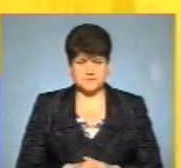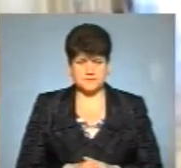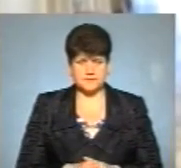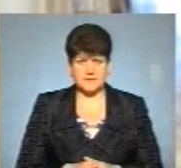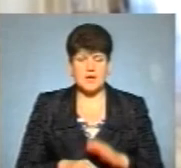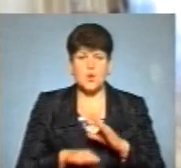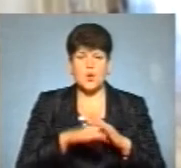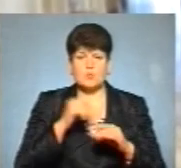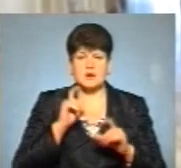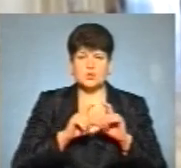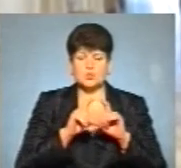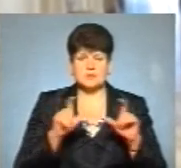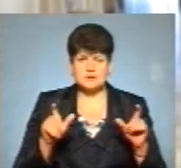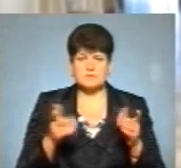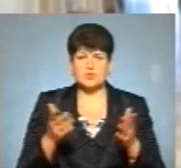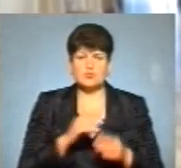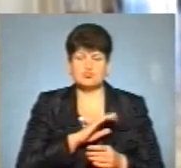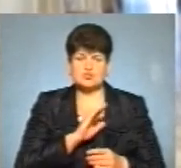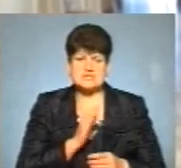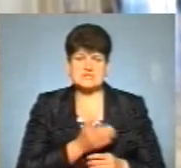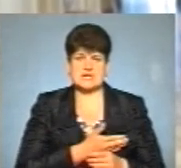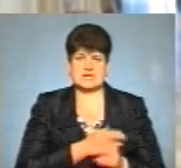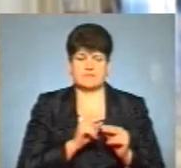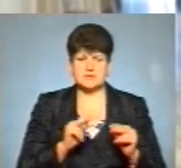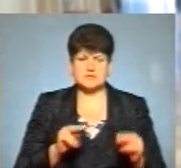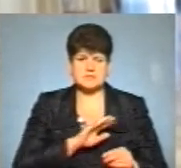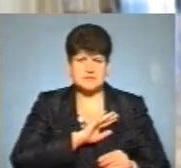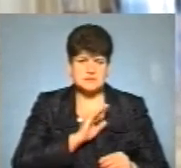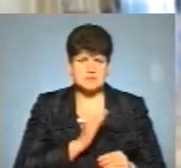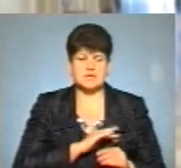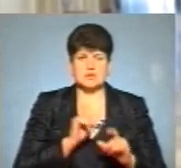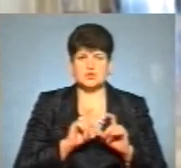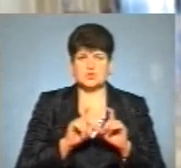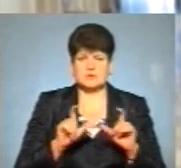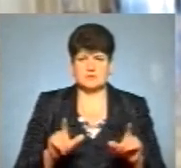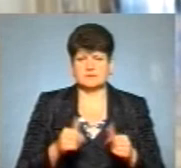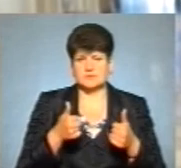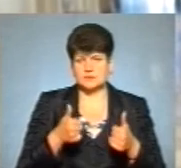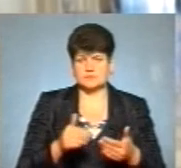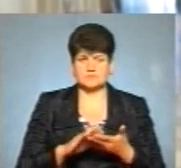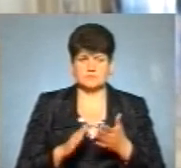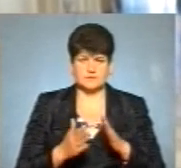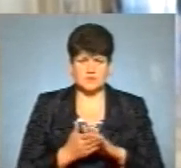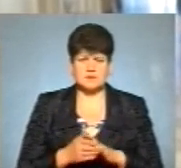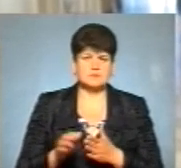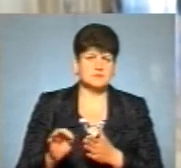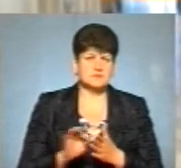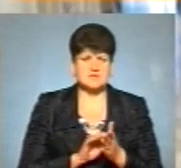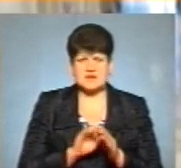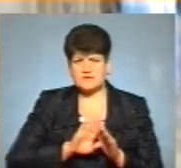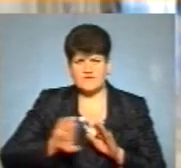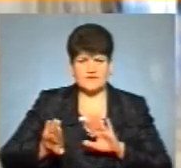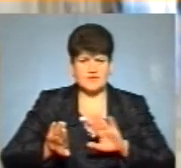Обирайте університет, в якому сильні викладачі, сильні студенти та сприятливе середовище. Одразу відкиньте